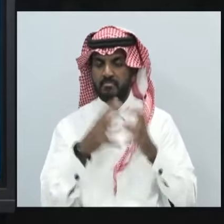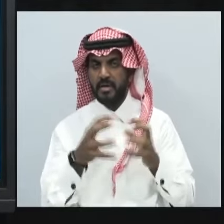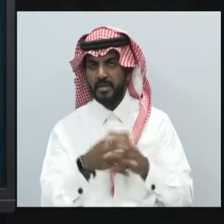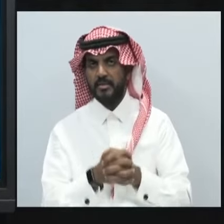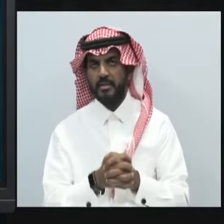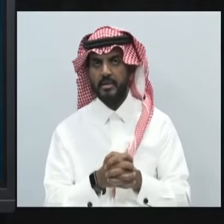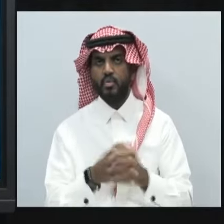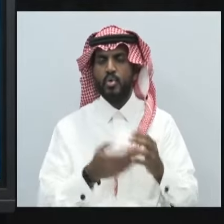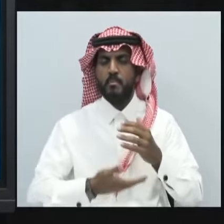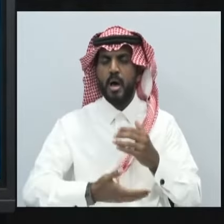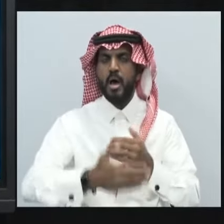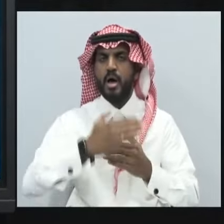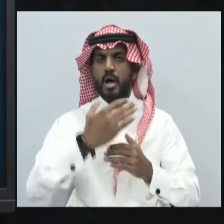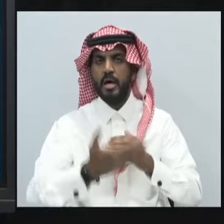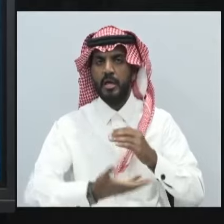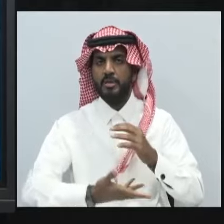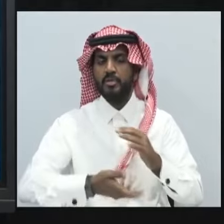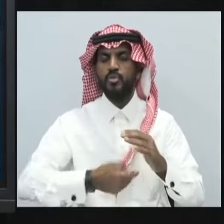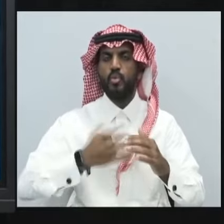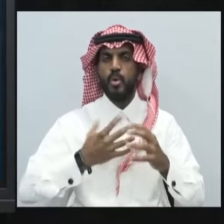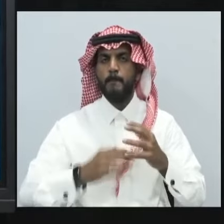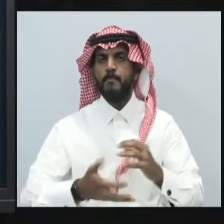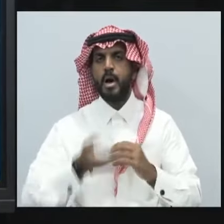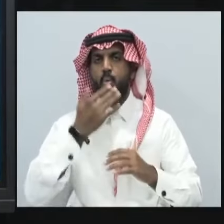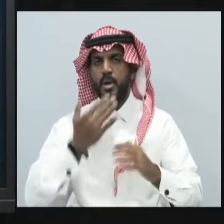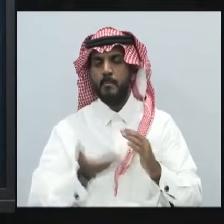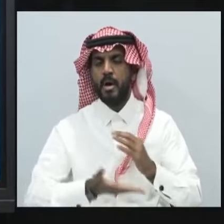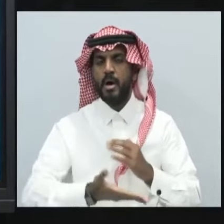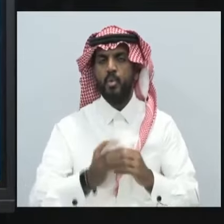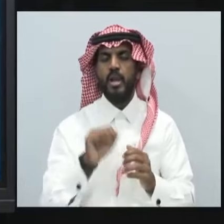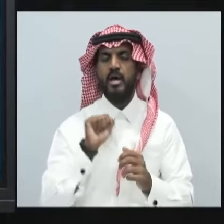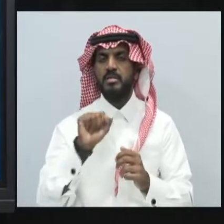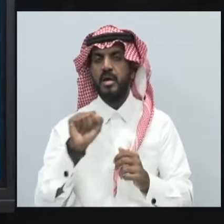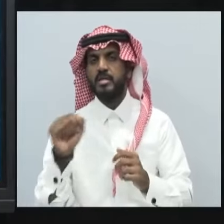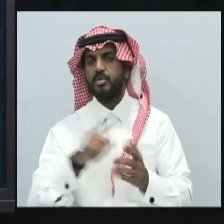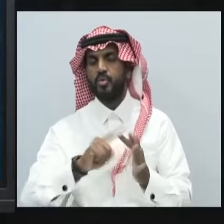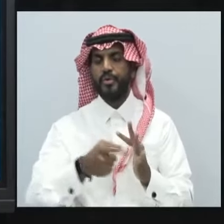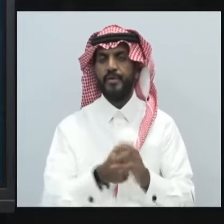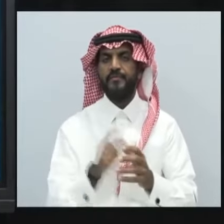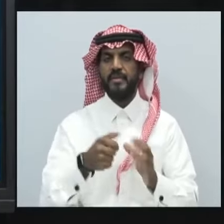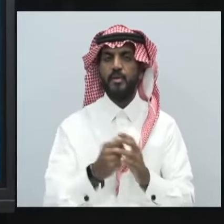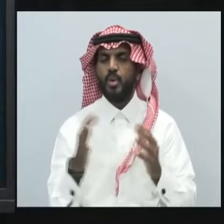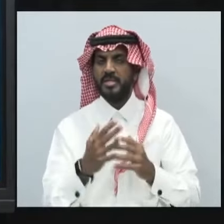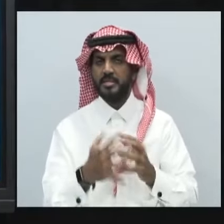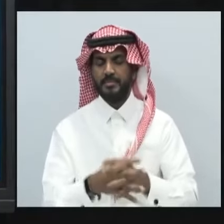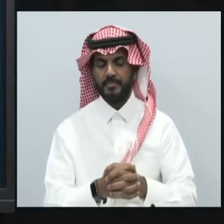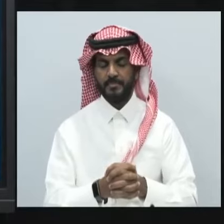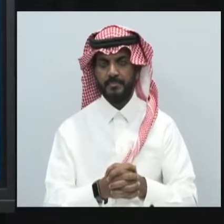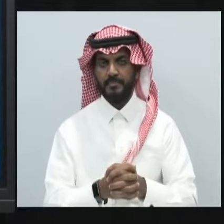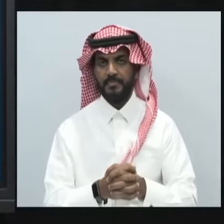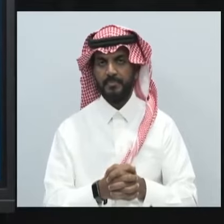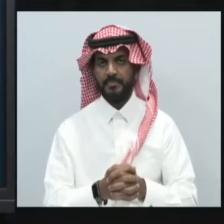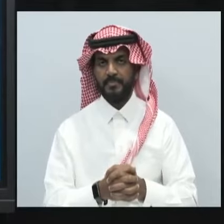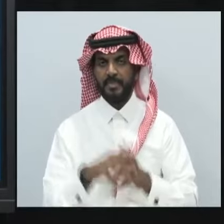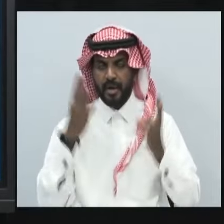بعمليه المد والجزر وما هي الخصائص الاخرى الموجوده في هذه الظاهره يتعرف